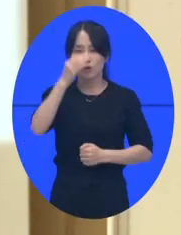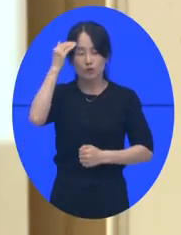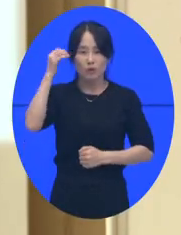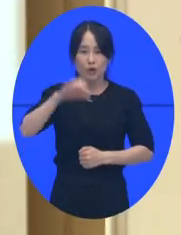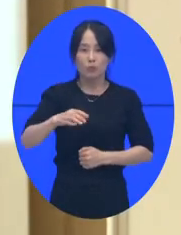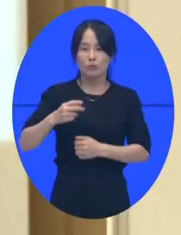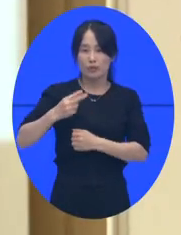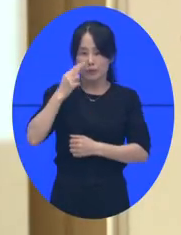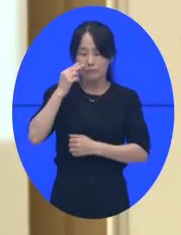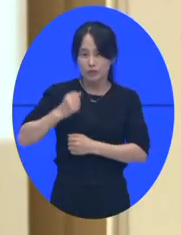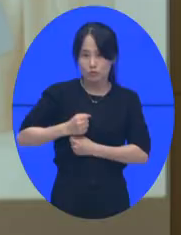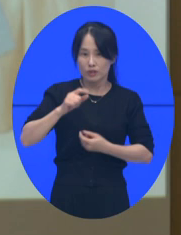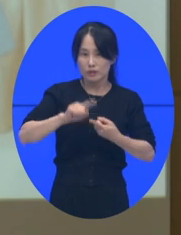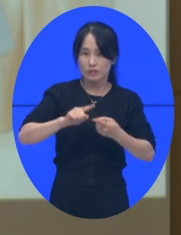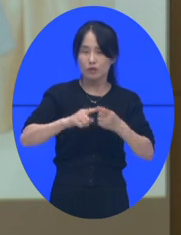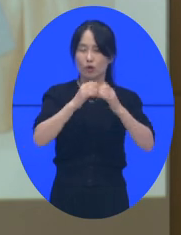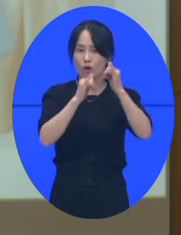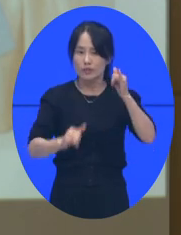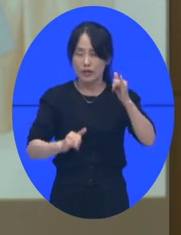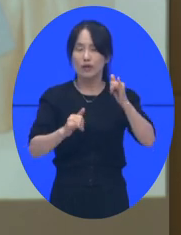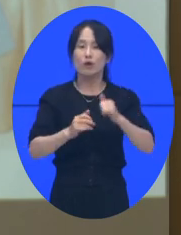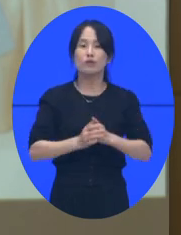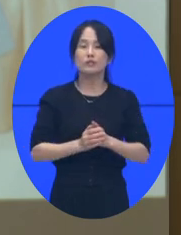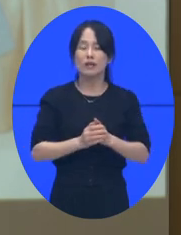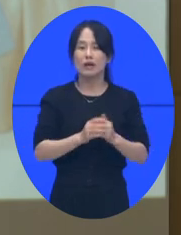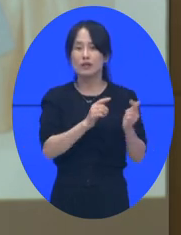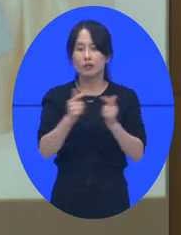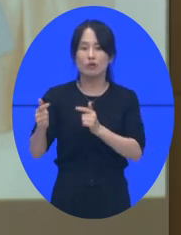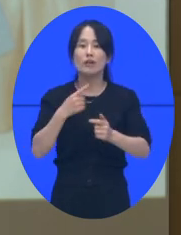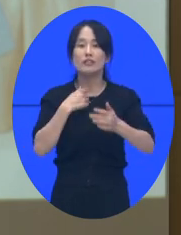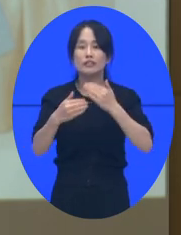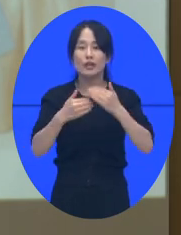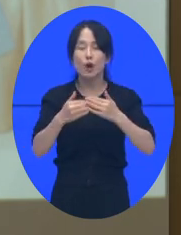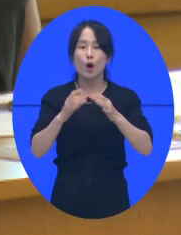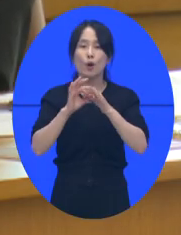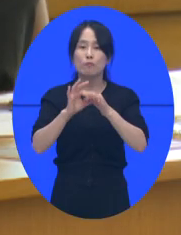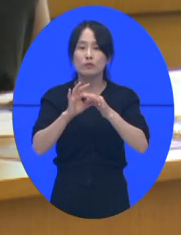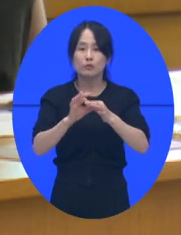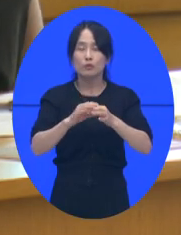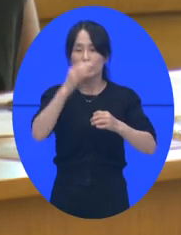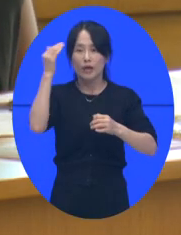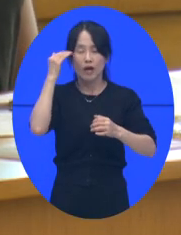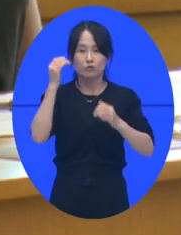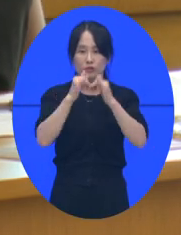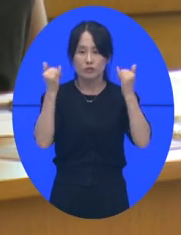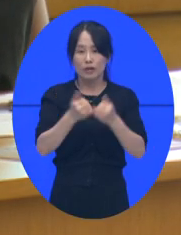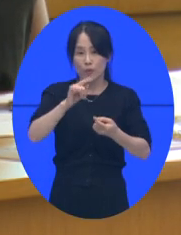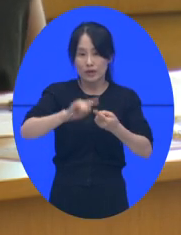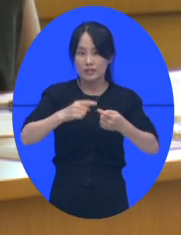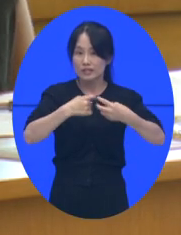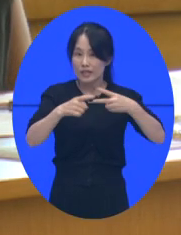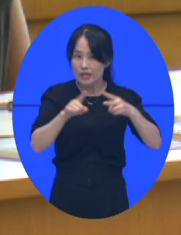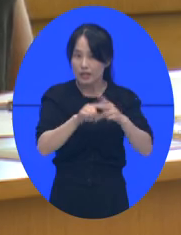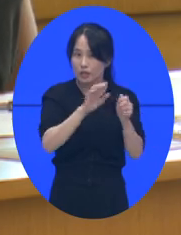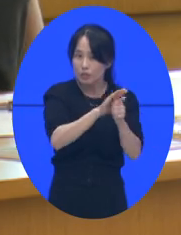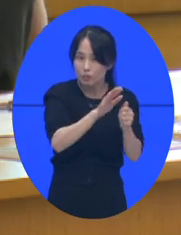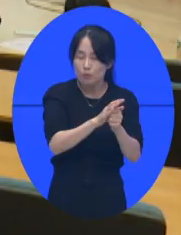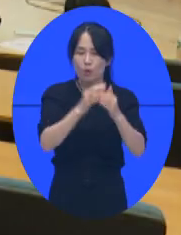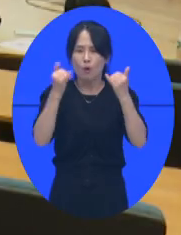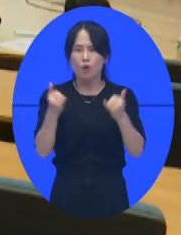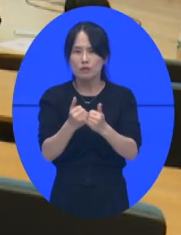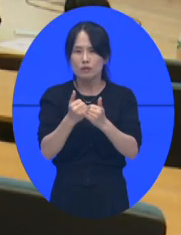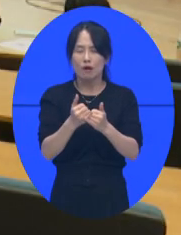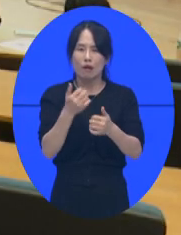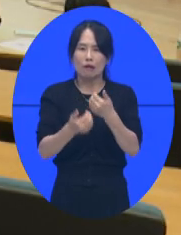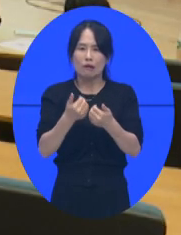대상으로 한국어, 한국사 등에 대한 교육과 다양한 현장 체험 활동을 통해 한국 사회에 대해 이해하고 지역사회와의